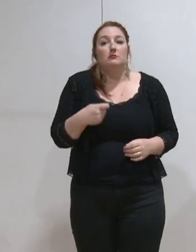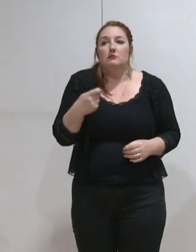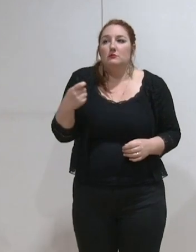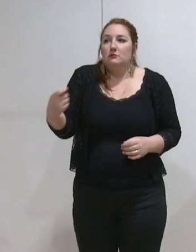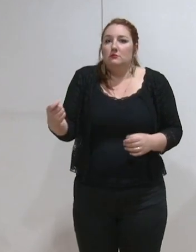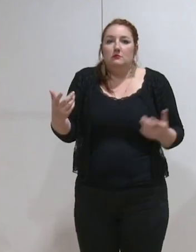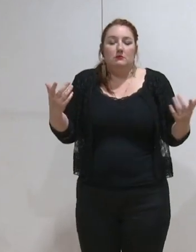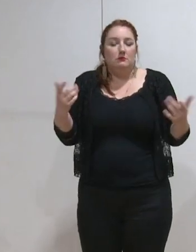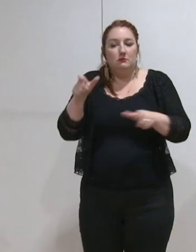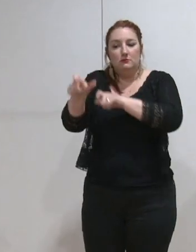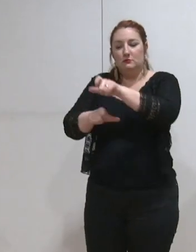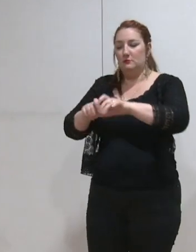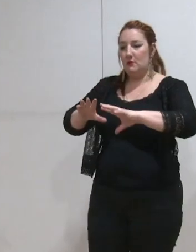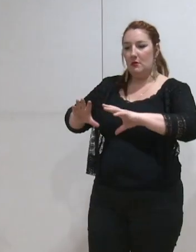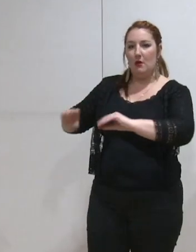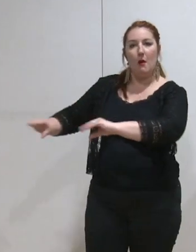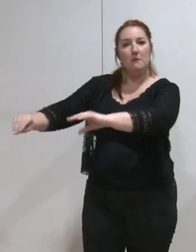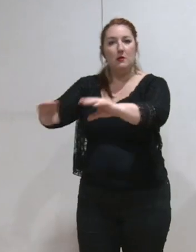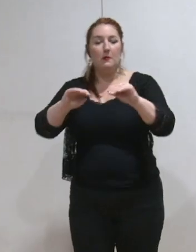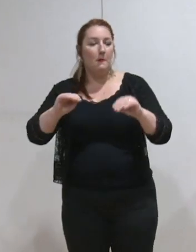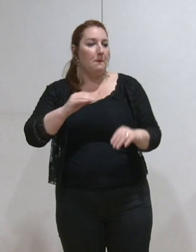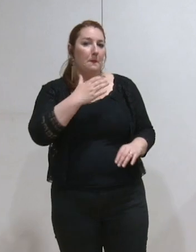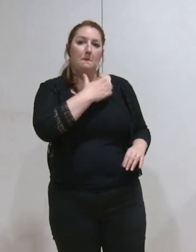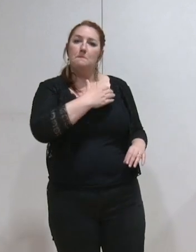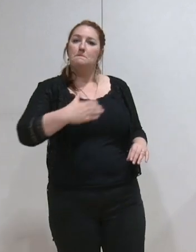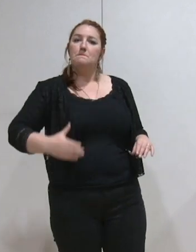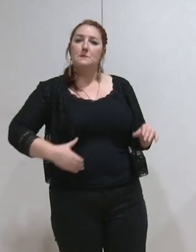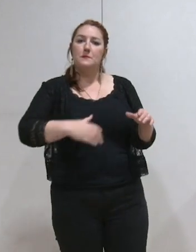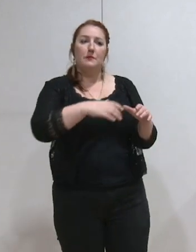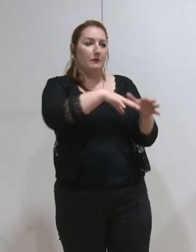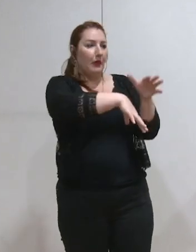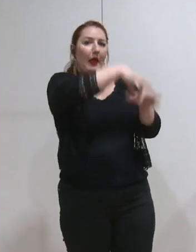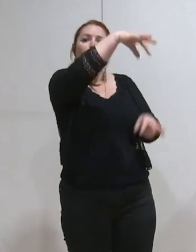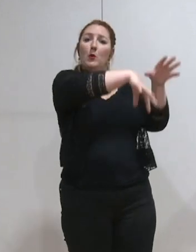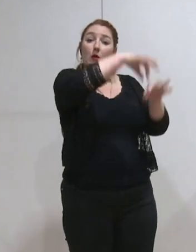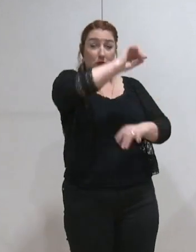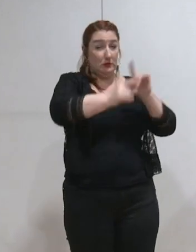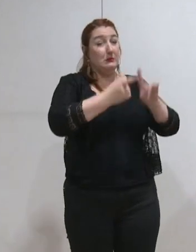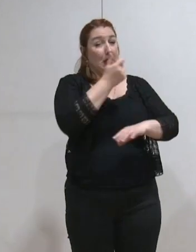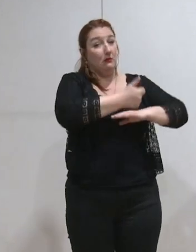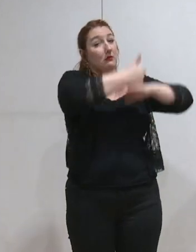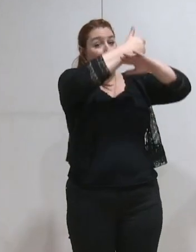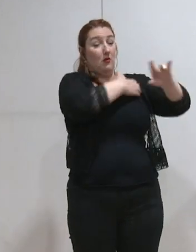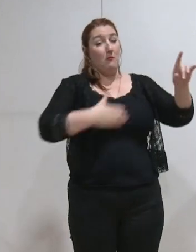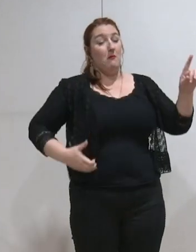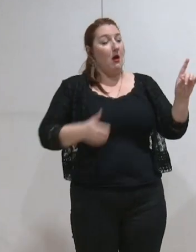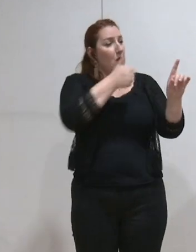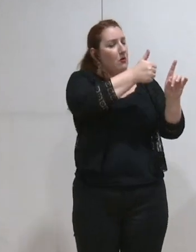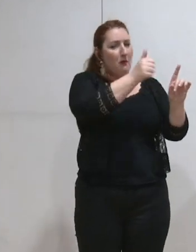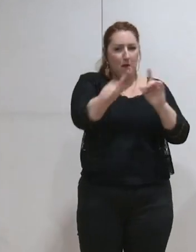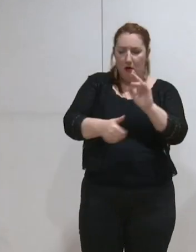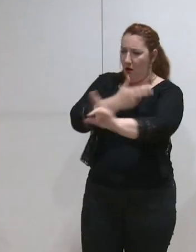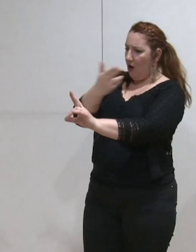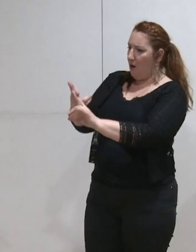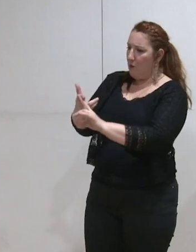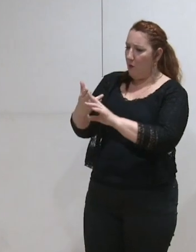interpellé par les habitants les élus municipaux et le maire en particulier puisse répondre ceci ne